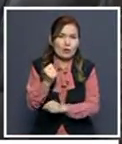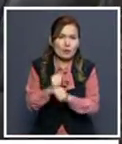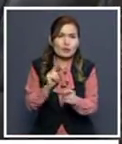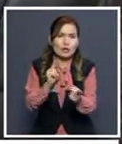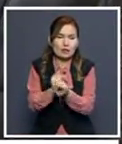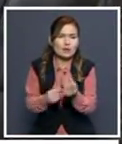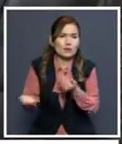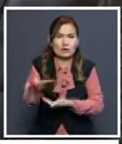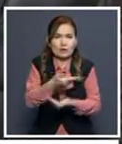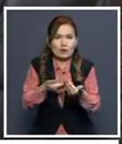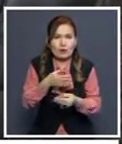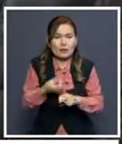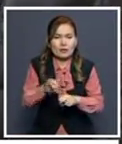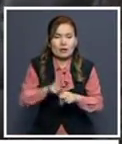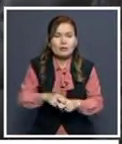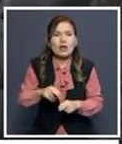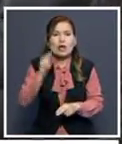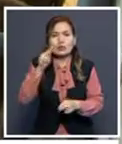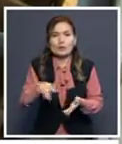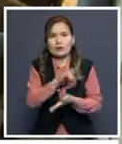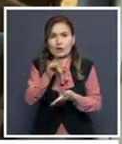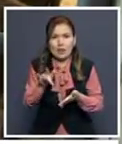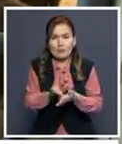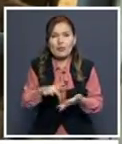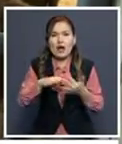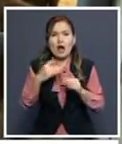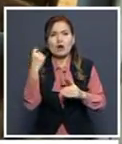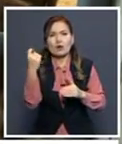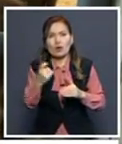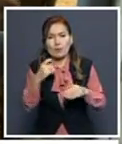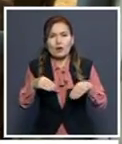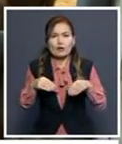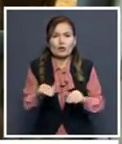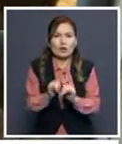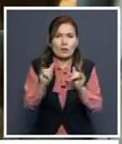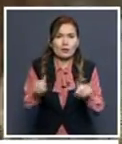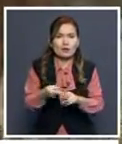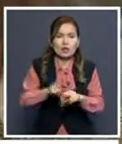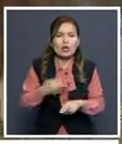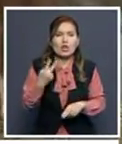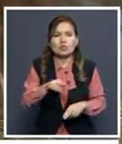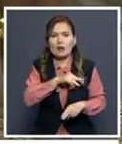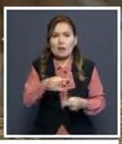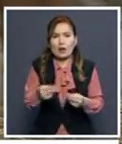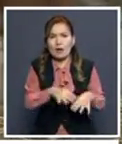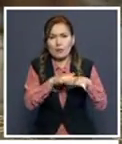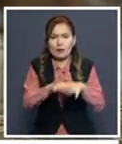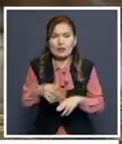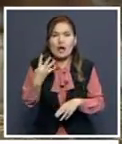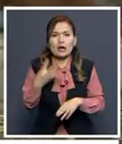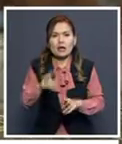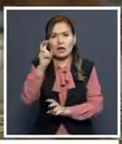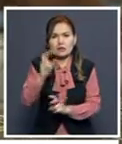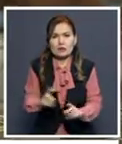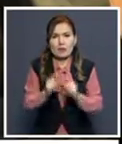жүзеге асыру жайын сөз етті. Шаһарда келешекте агроиндустриалды аймақ құрылмақ. Оған тартылған 20 миллиард теңге инвестицияға 40